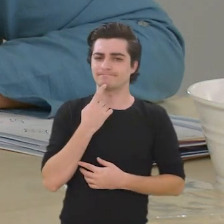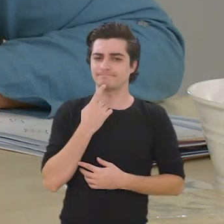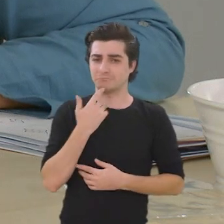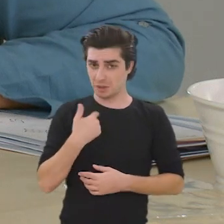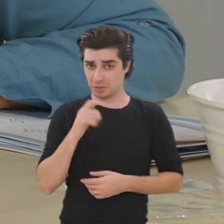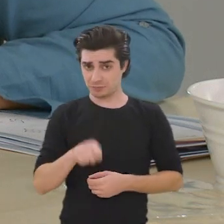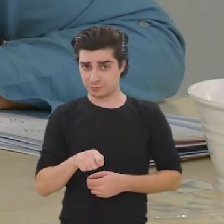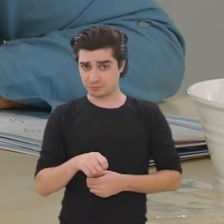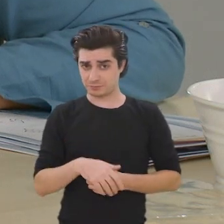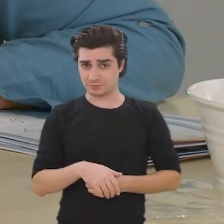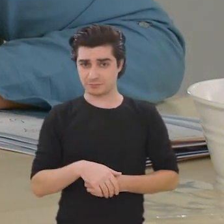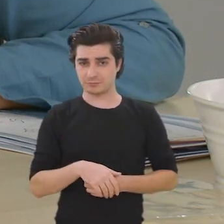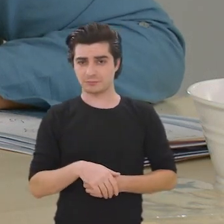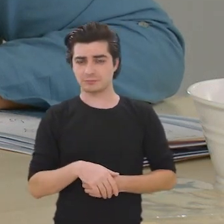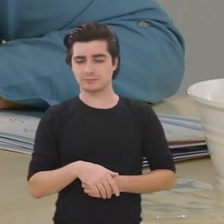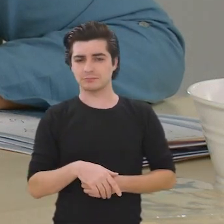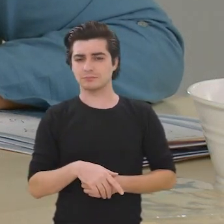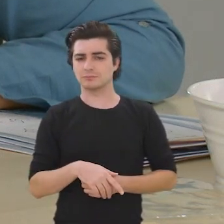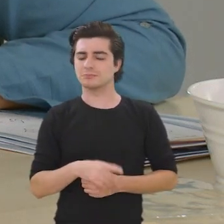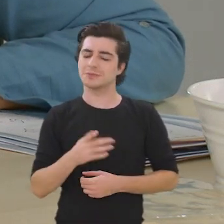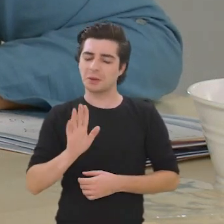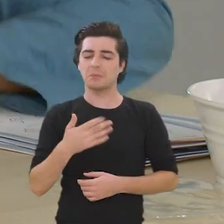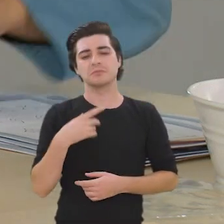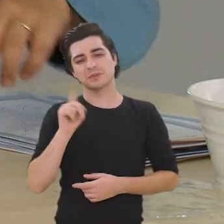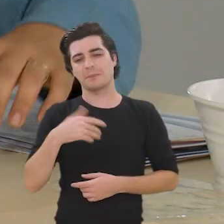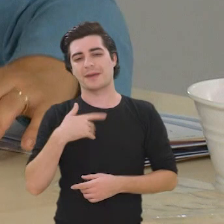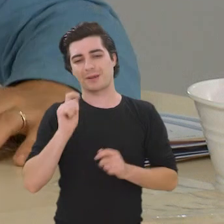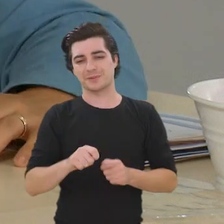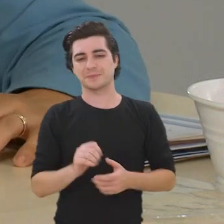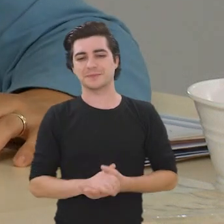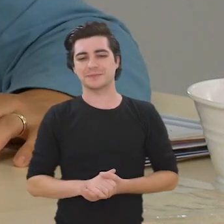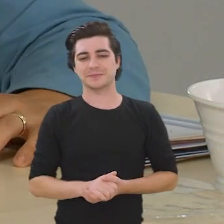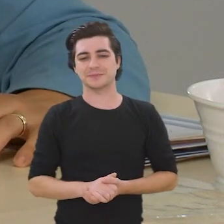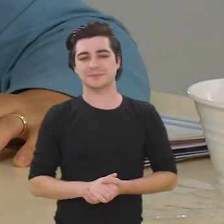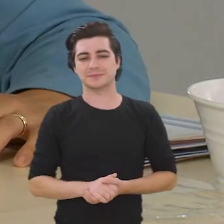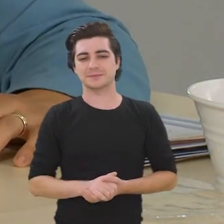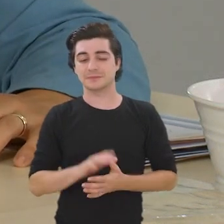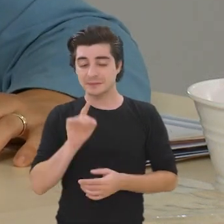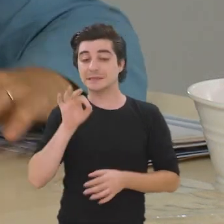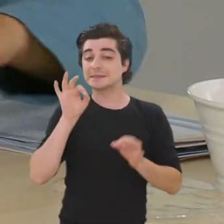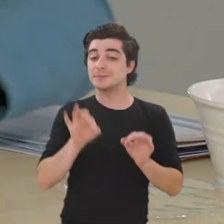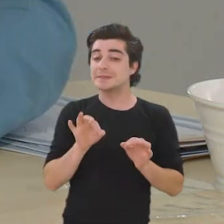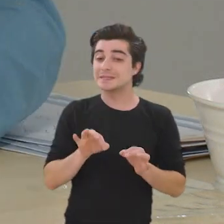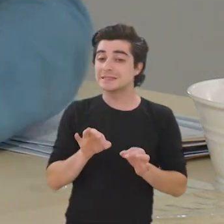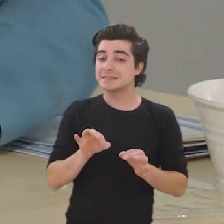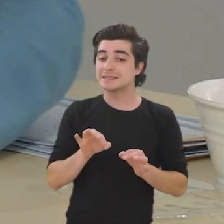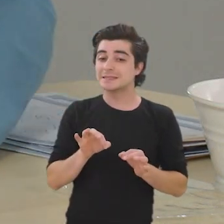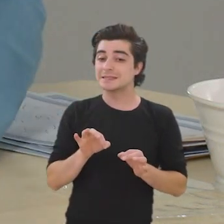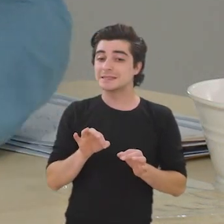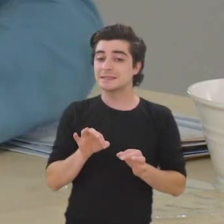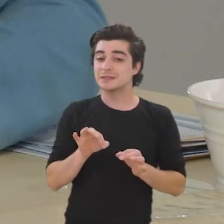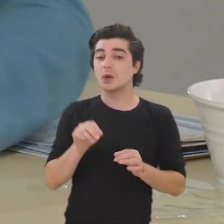Ben mi yapayım? Sen yapabilirsin. Tamam, bir sonrakini ben yapayım. Bu sefer de... Bu